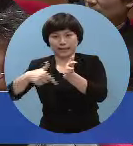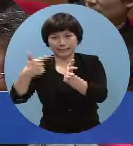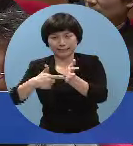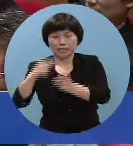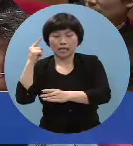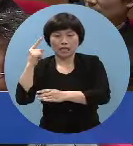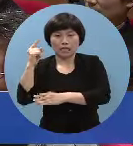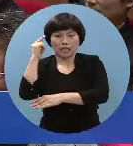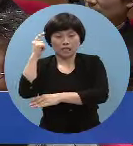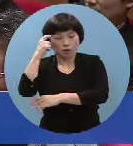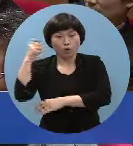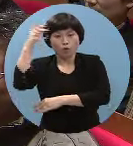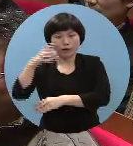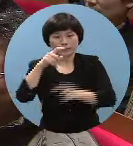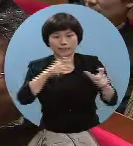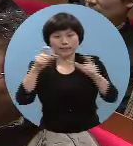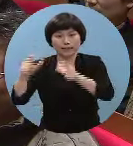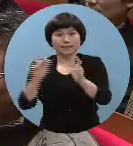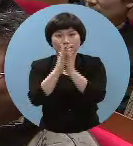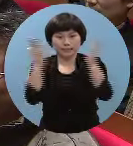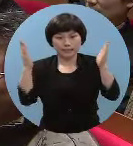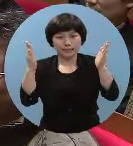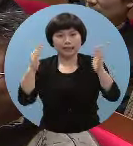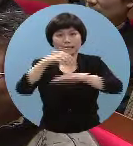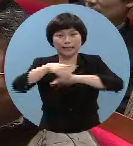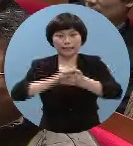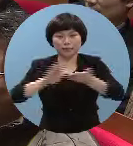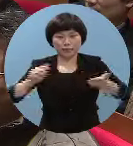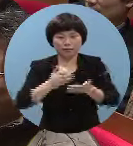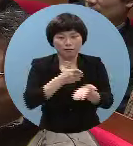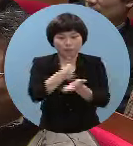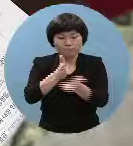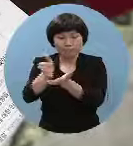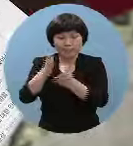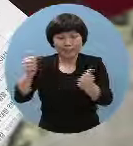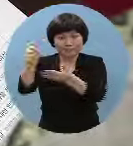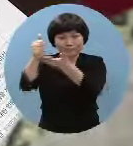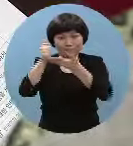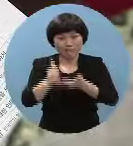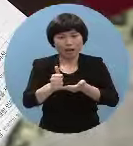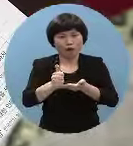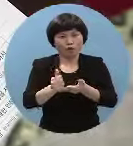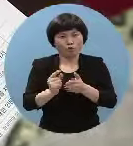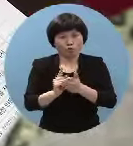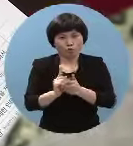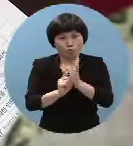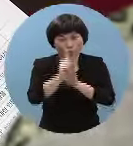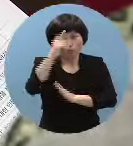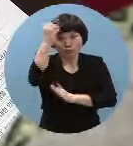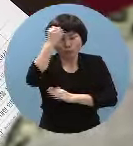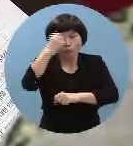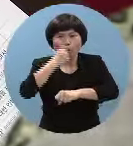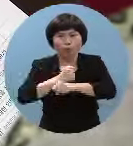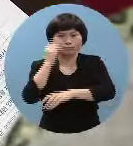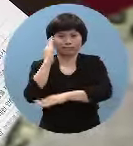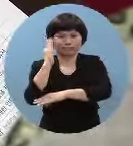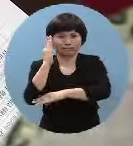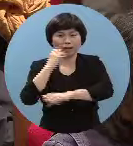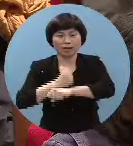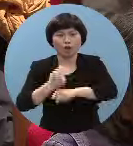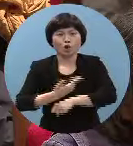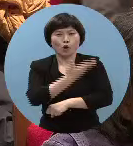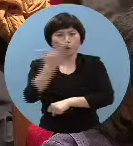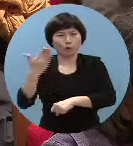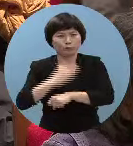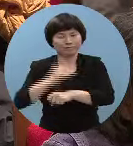강진군 영강군에서 개최할 예정입니다. 각 분야의 전문가를 초청, 높은 수준의 강좌로 도민들께서